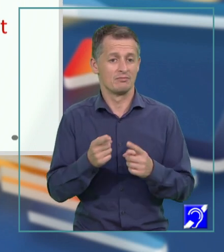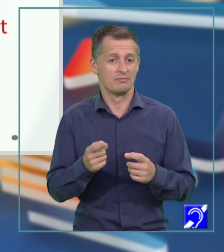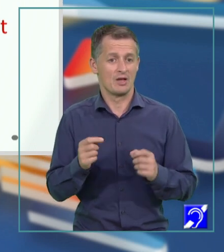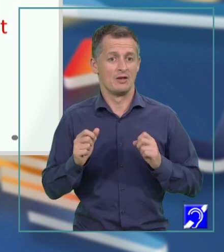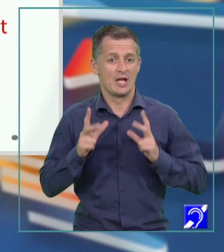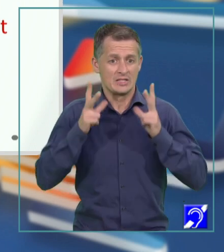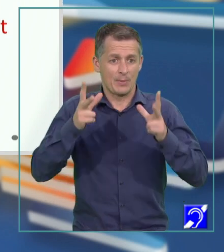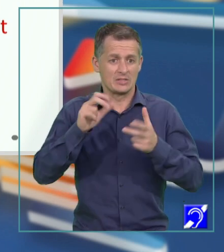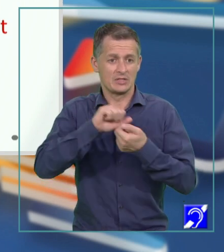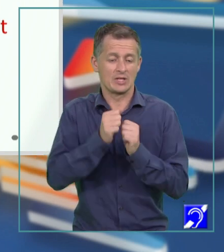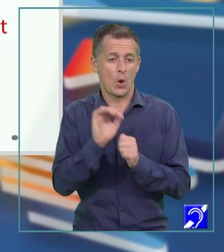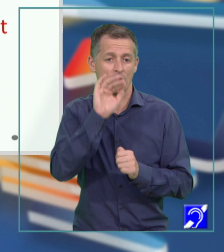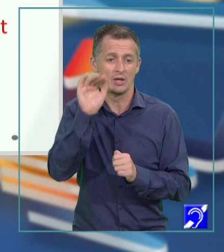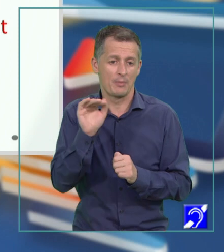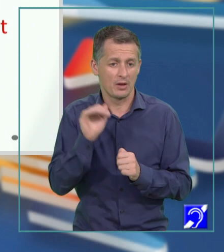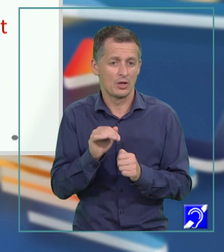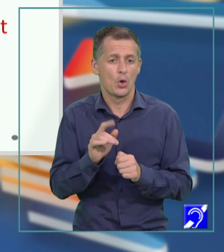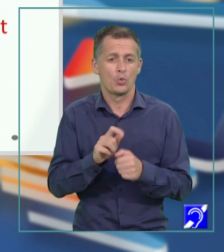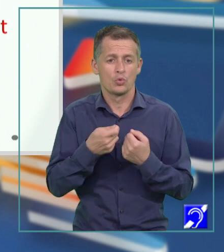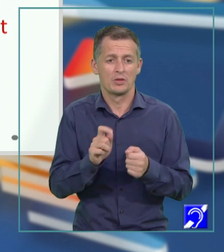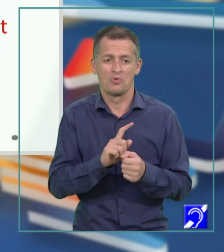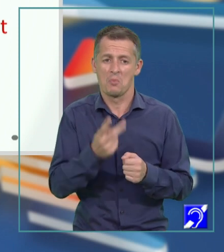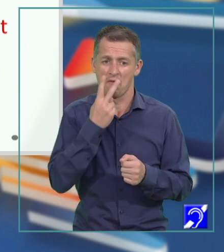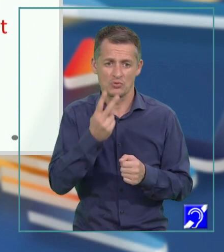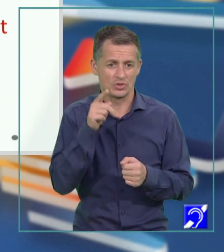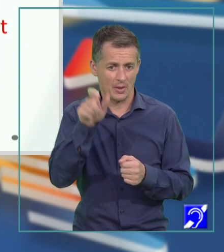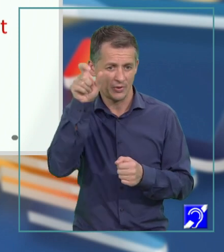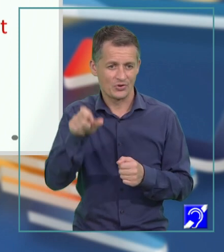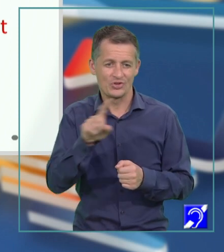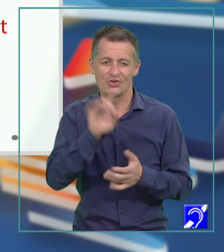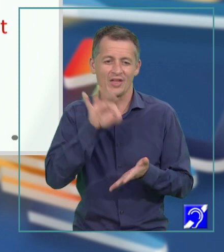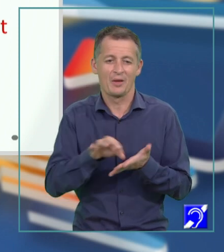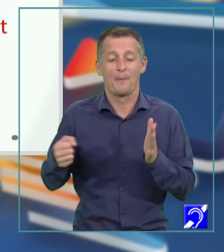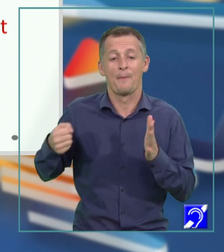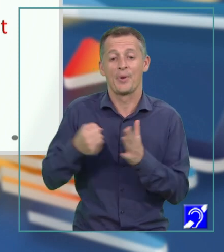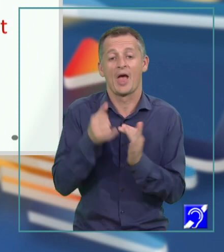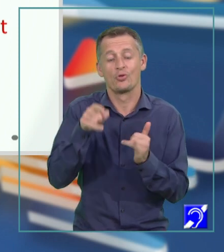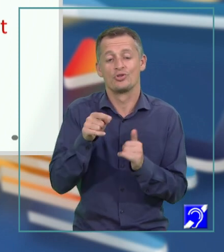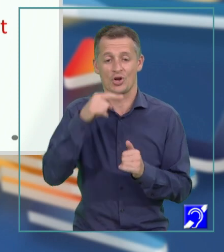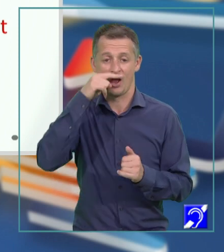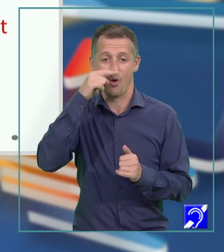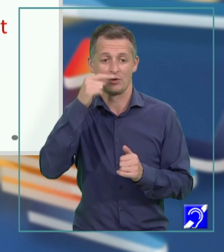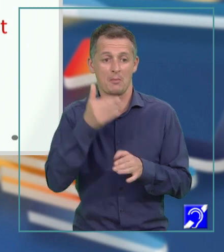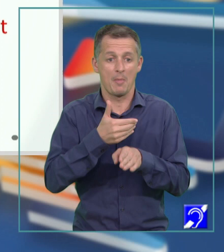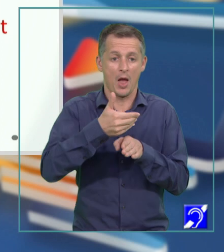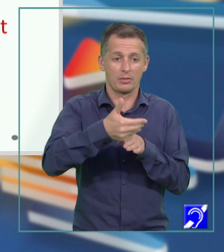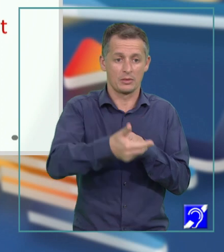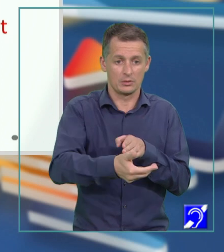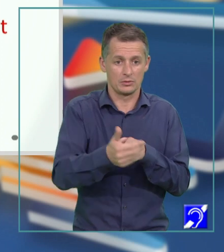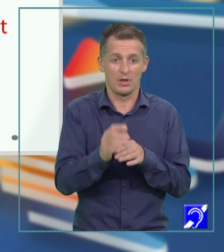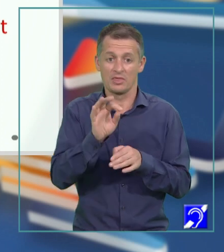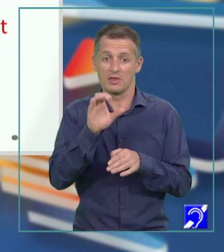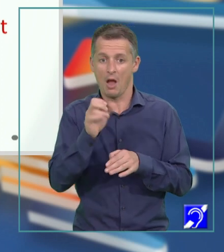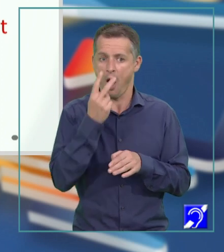o întrebare, cu toate că nu mai zărise personajul acela niciodată până atunci în oraș. Dar puțin tel mai târziu, Tic a